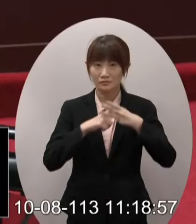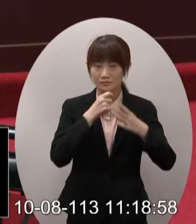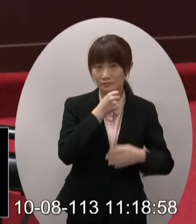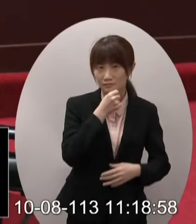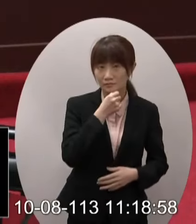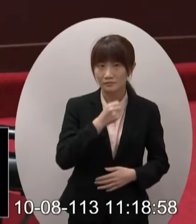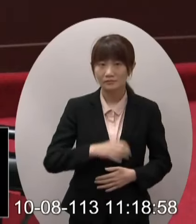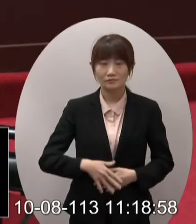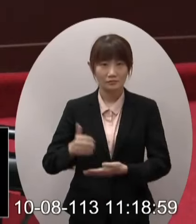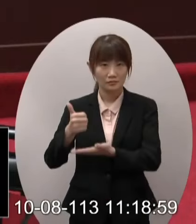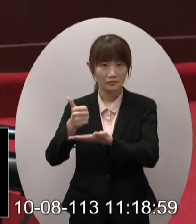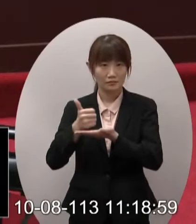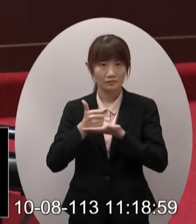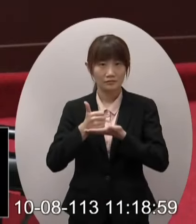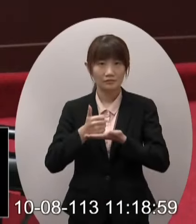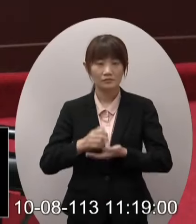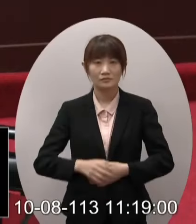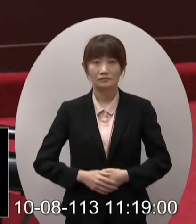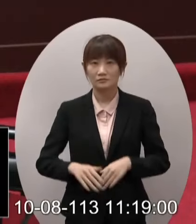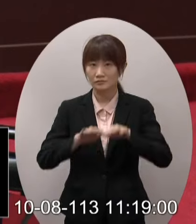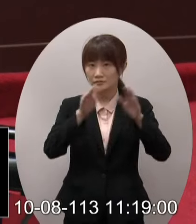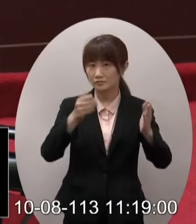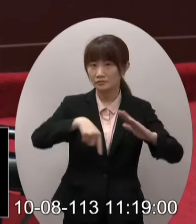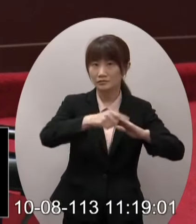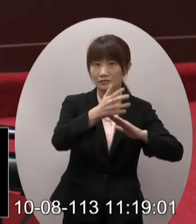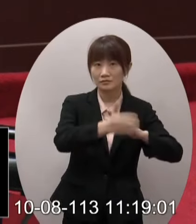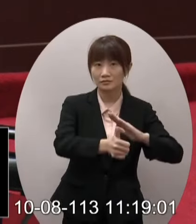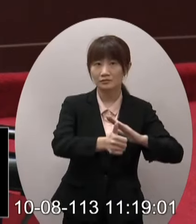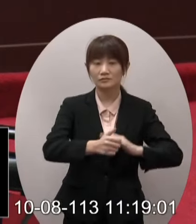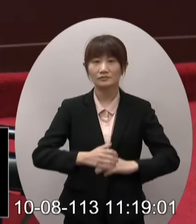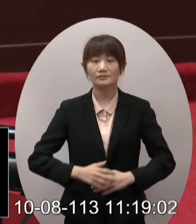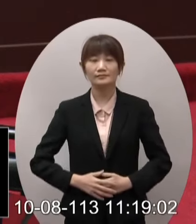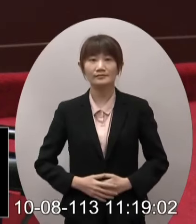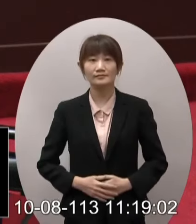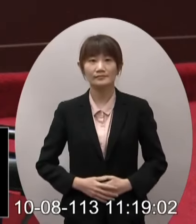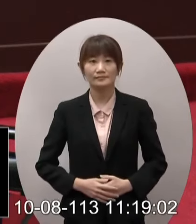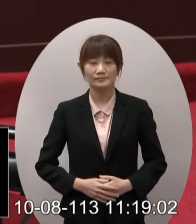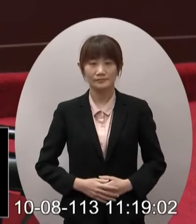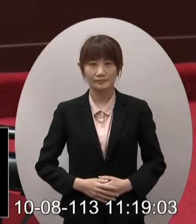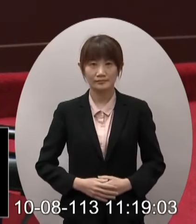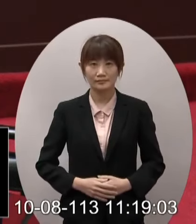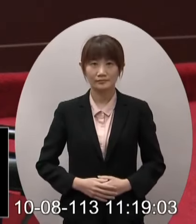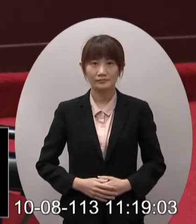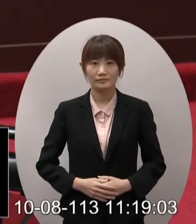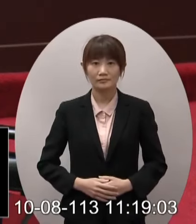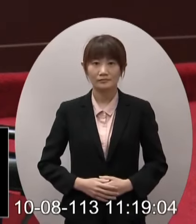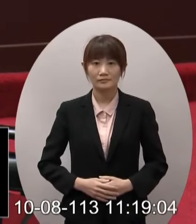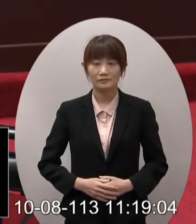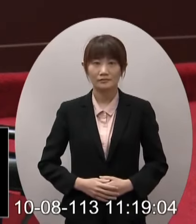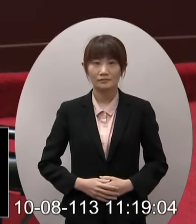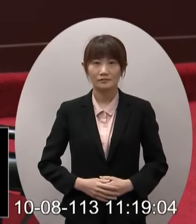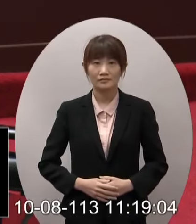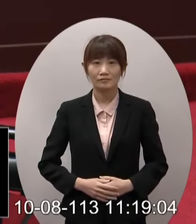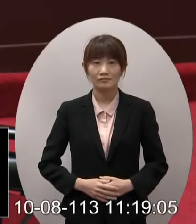主席， 我请卓院长。 请卓院长备询。